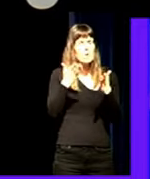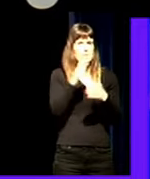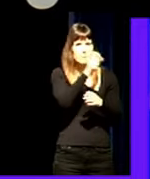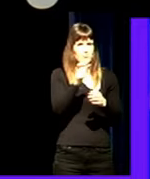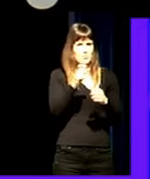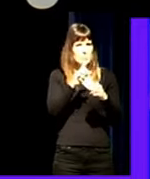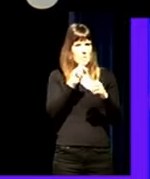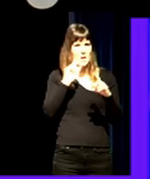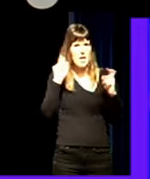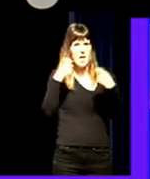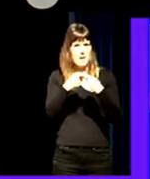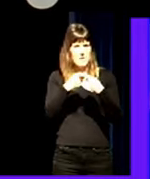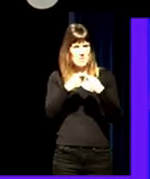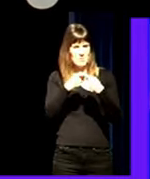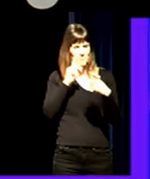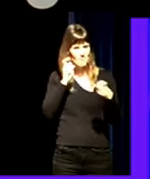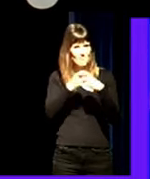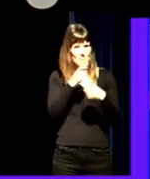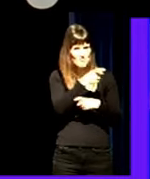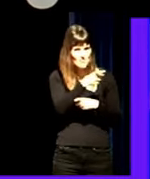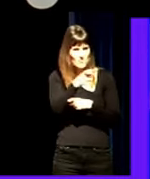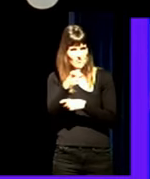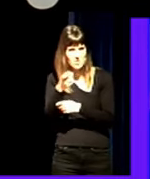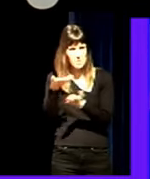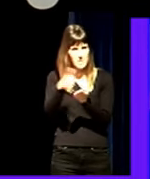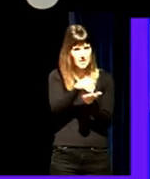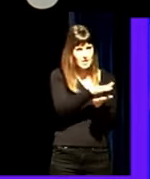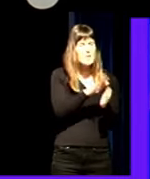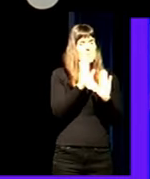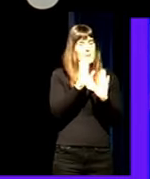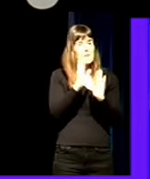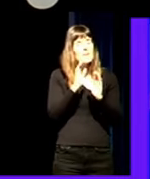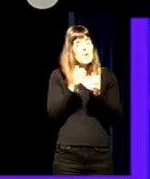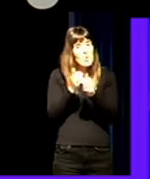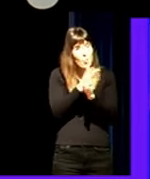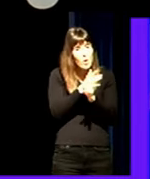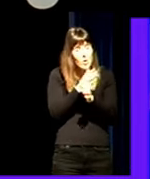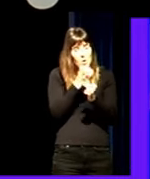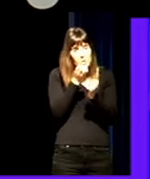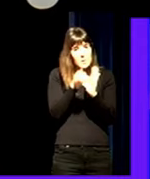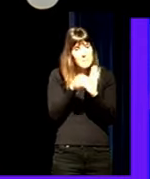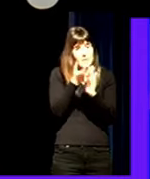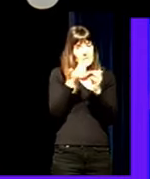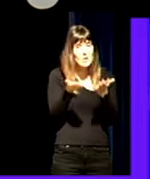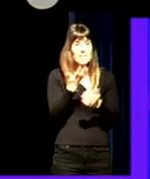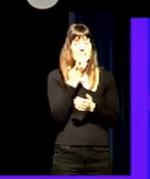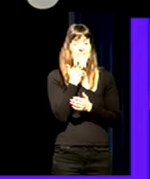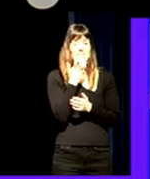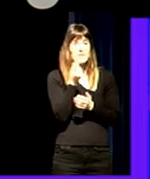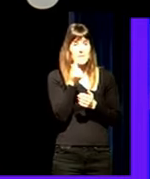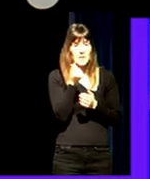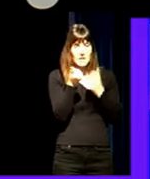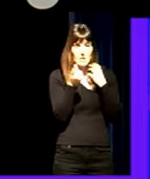Zan, baita ere, klaro, bidatzen zen mesua da, dirua badeko zu, egin aldezako zena da,